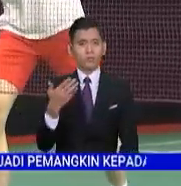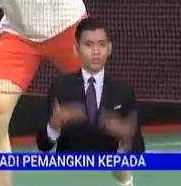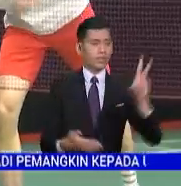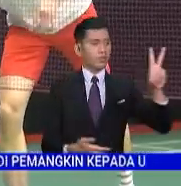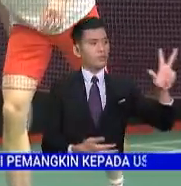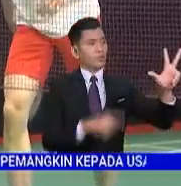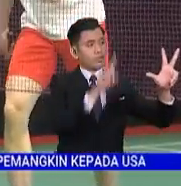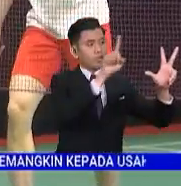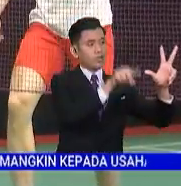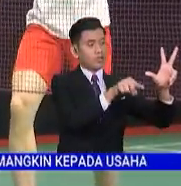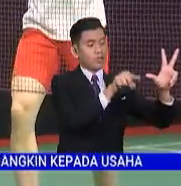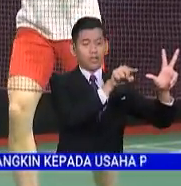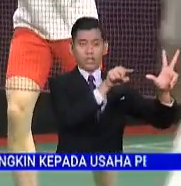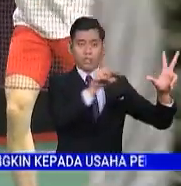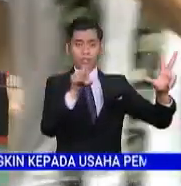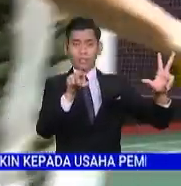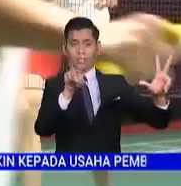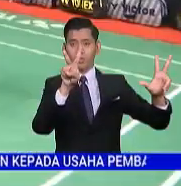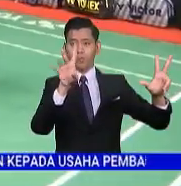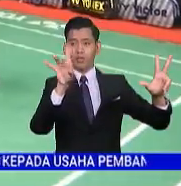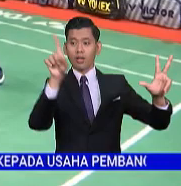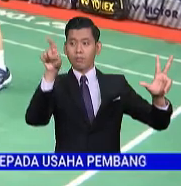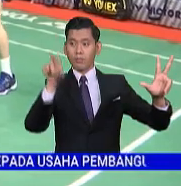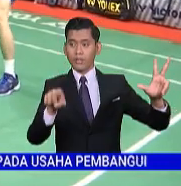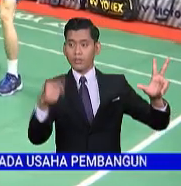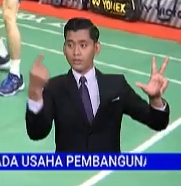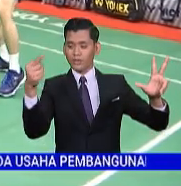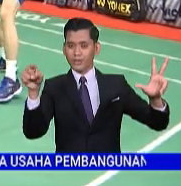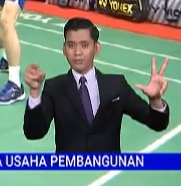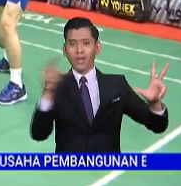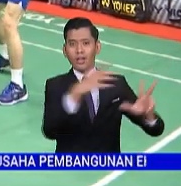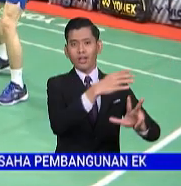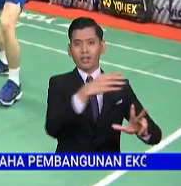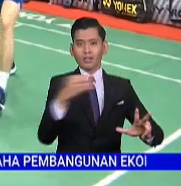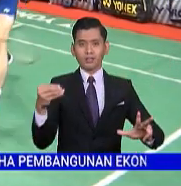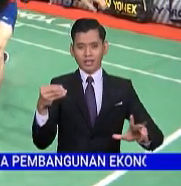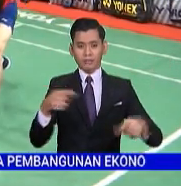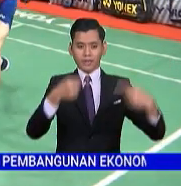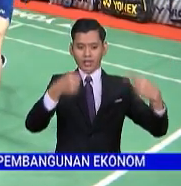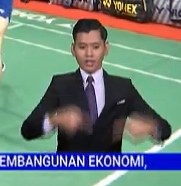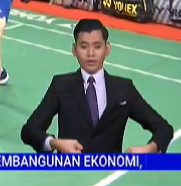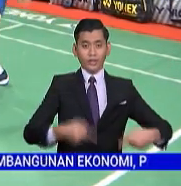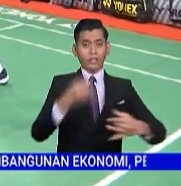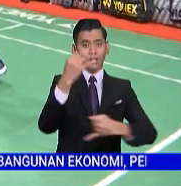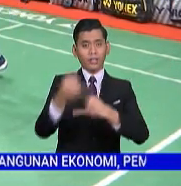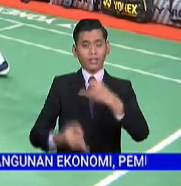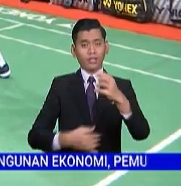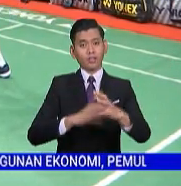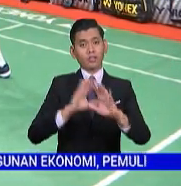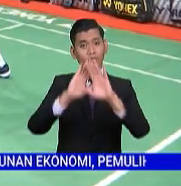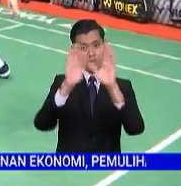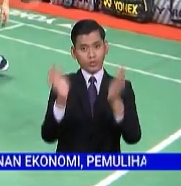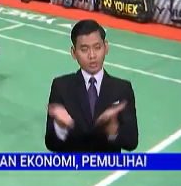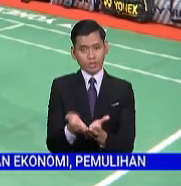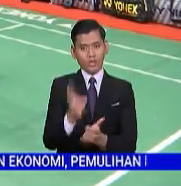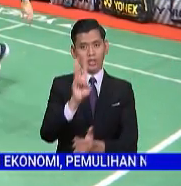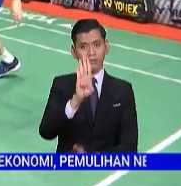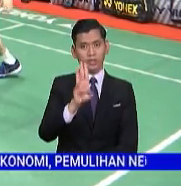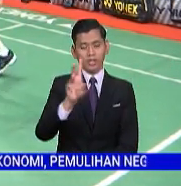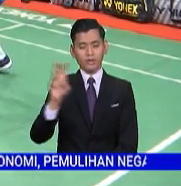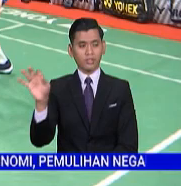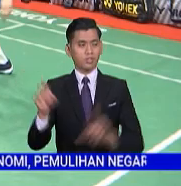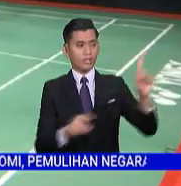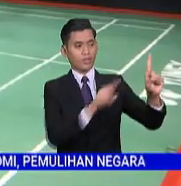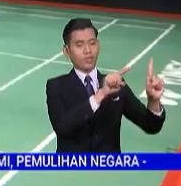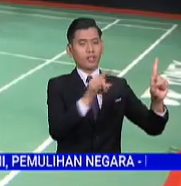23 hingga 28 November. Disusuli jelajah dunia akhir BWF mulai 1 hingga 5